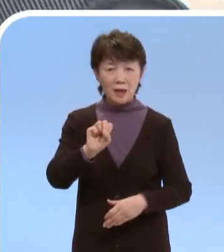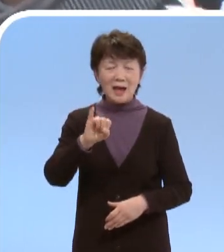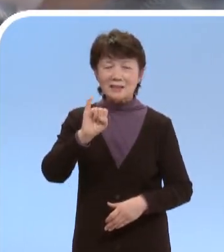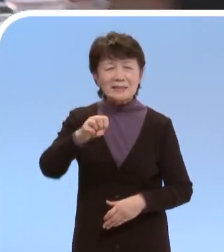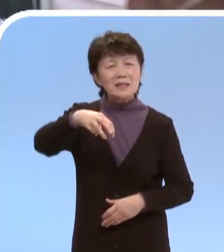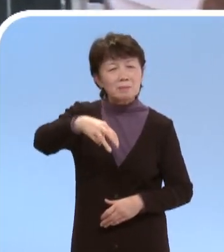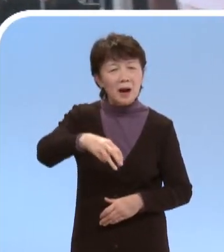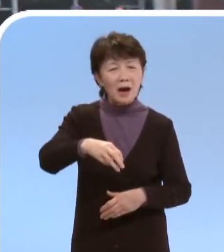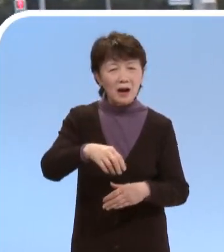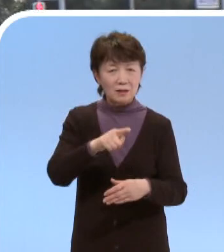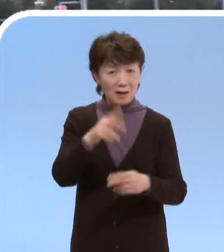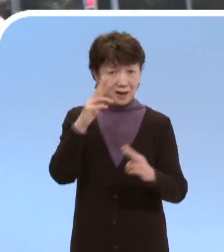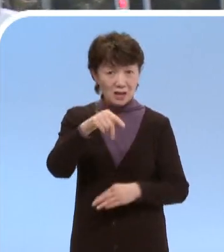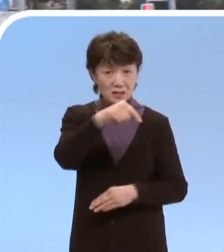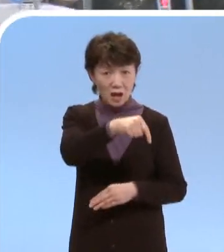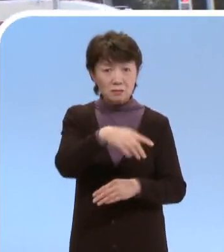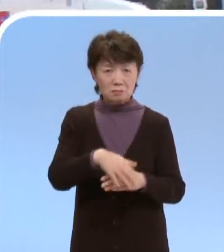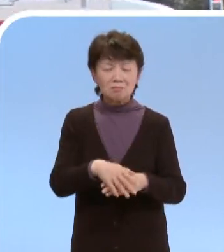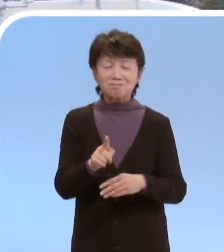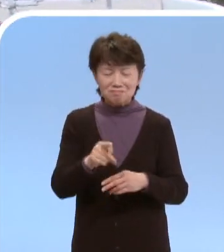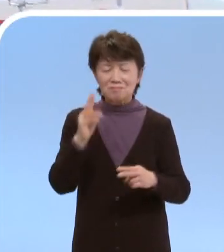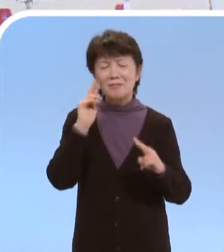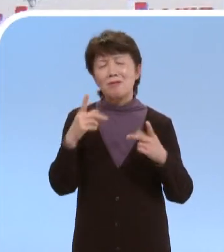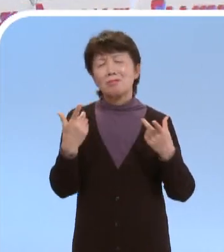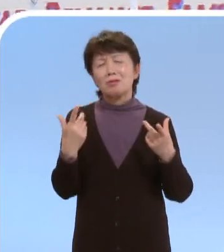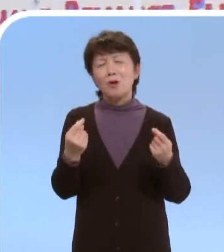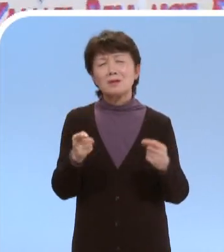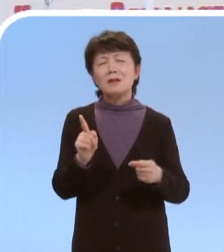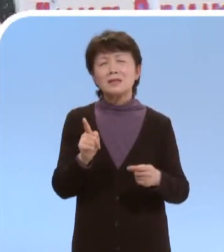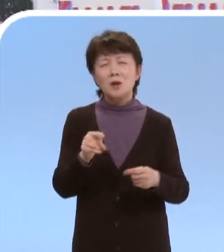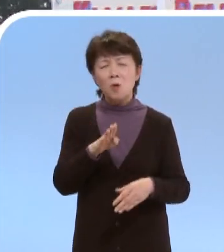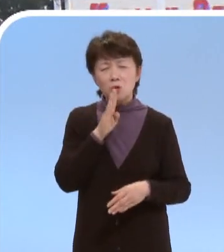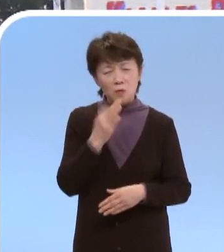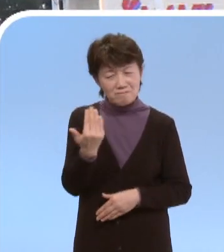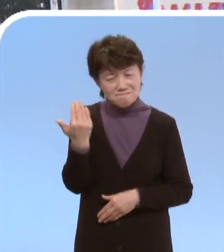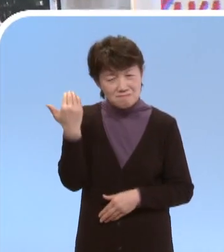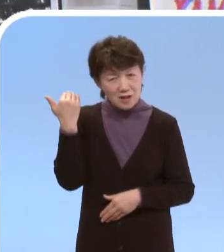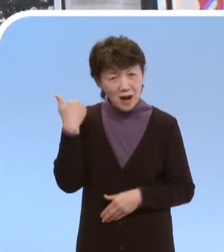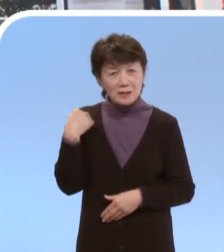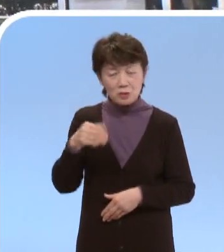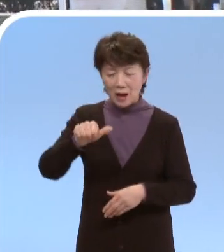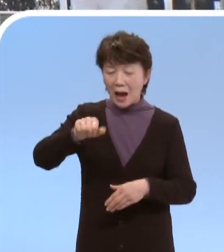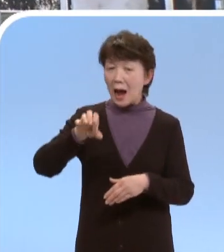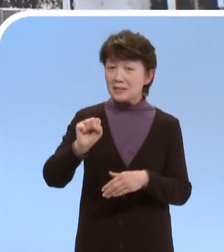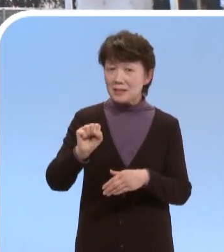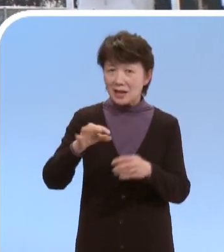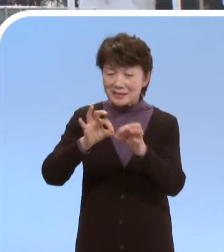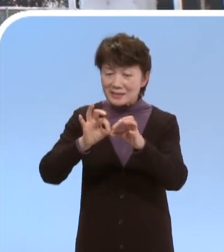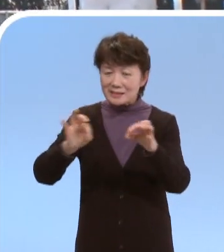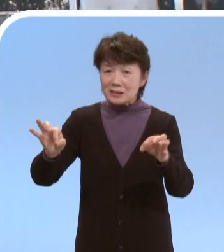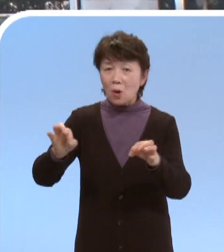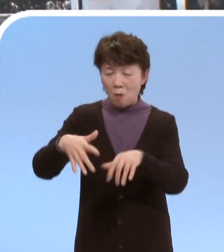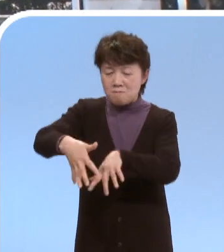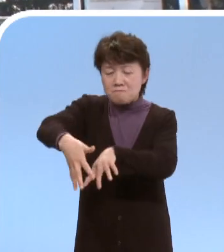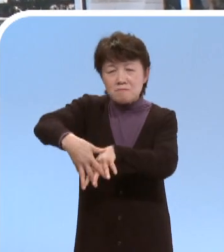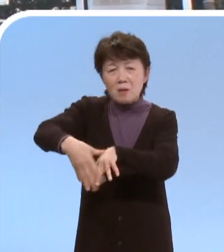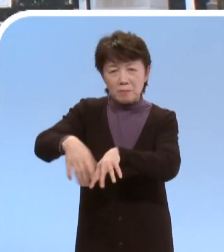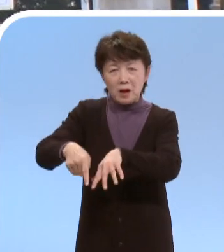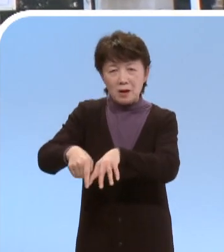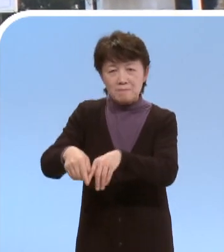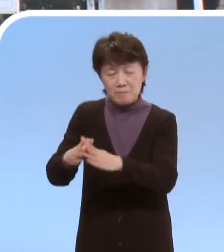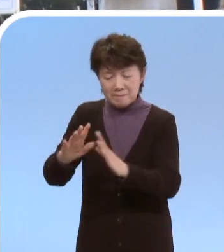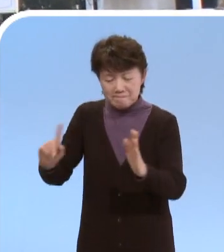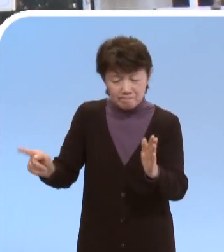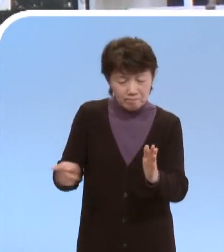か？ 社名にあります通り、はい、朝ですね、 はい、 朝紡績から始まり、130年ちょっと